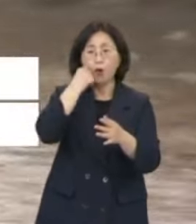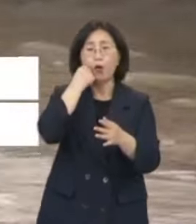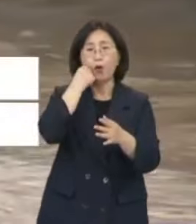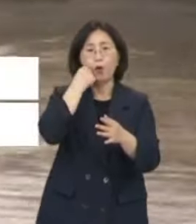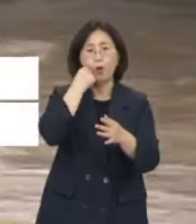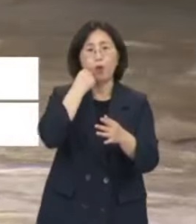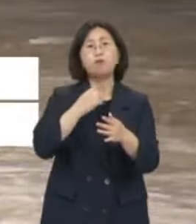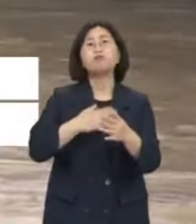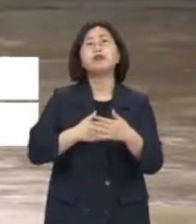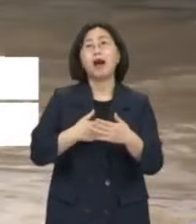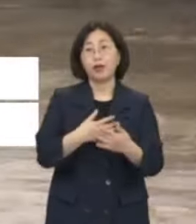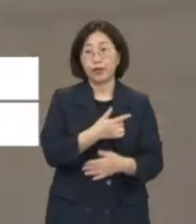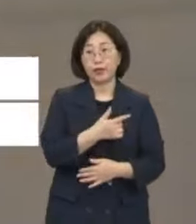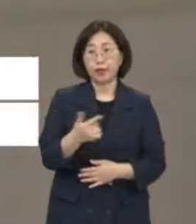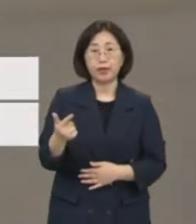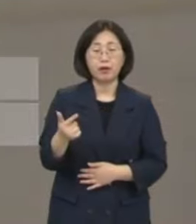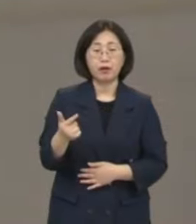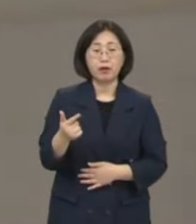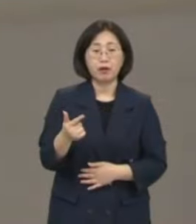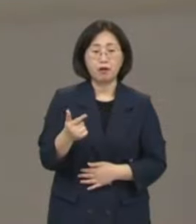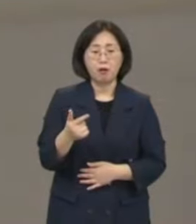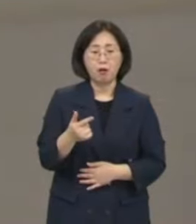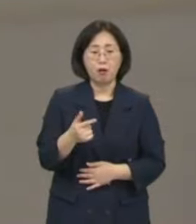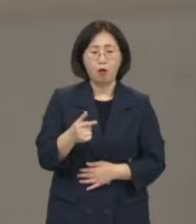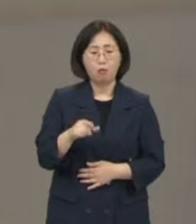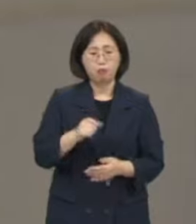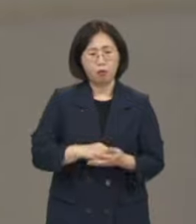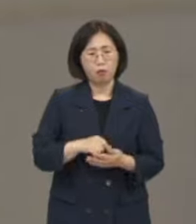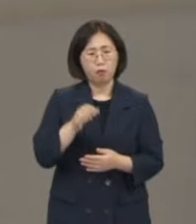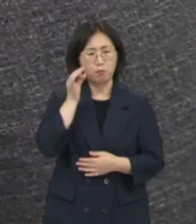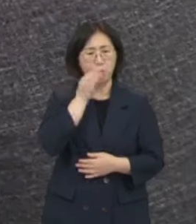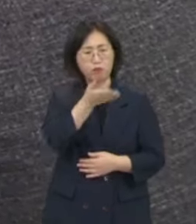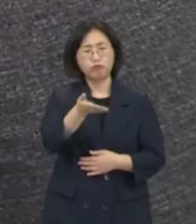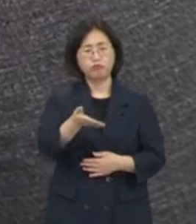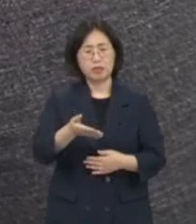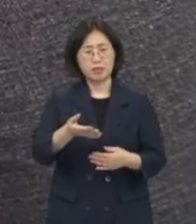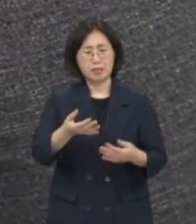인한 불안감이 큰 가운데 보여주기식 행정과 예산